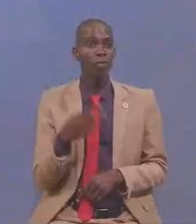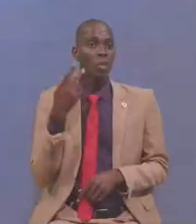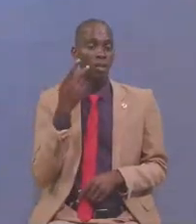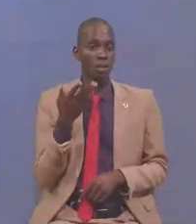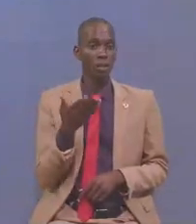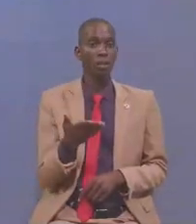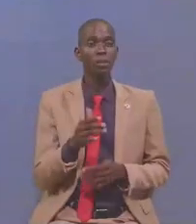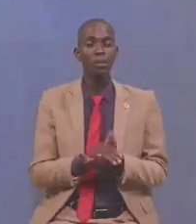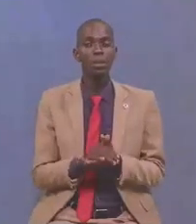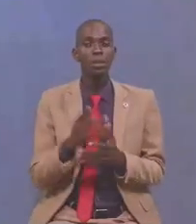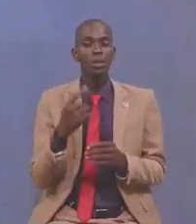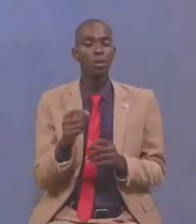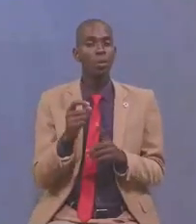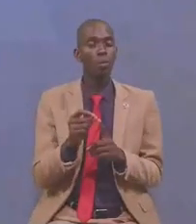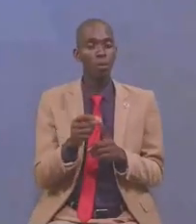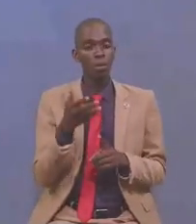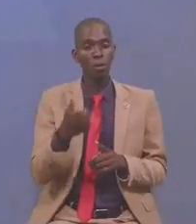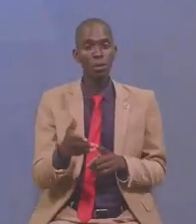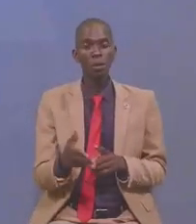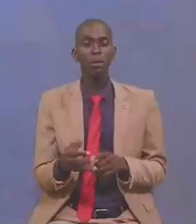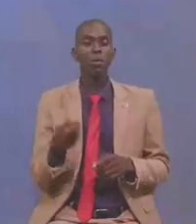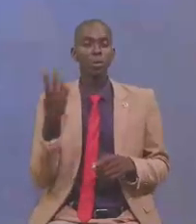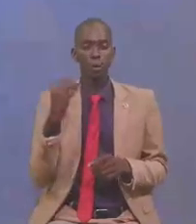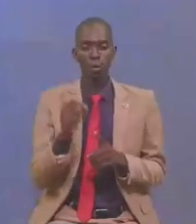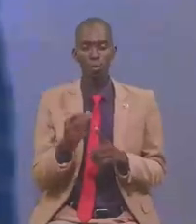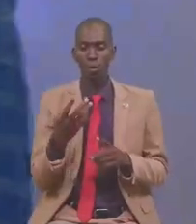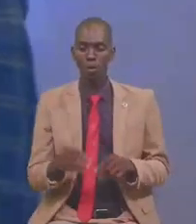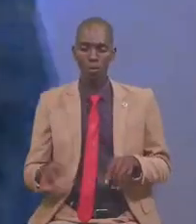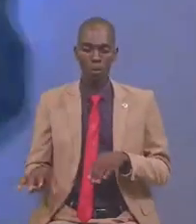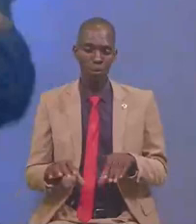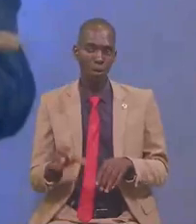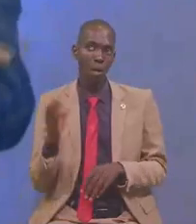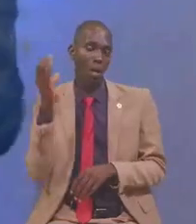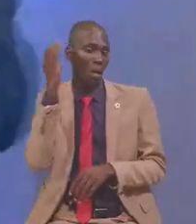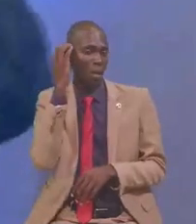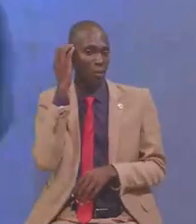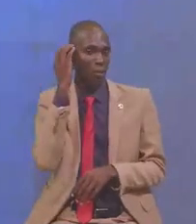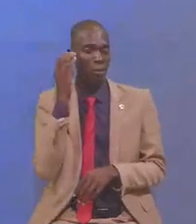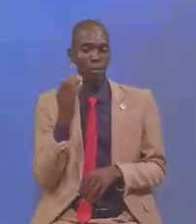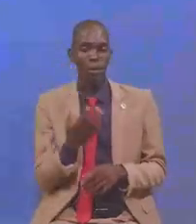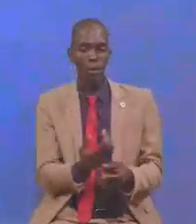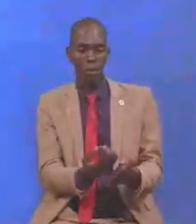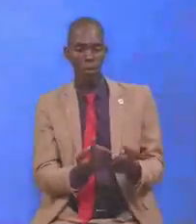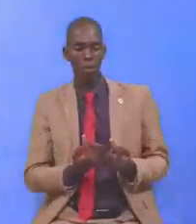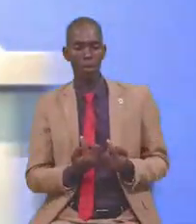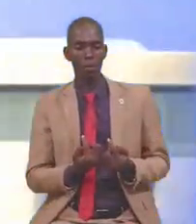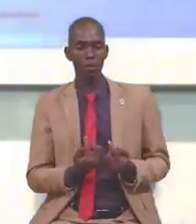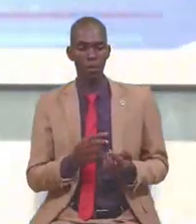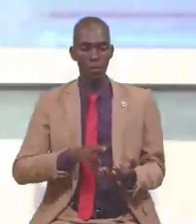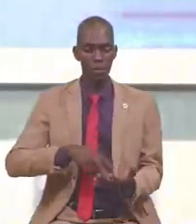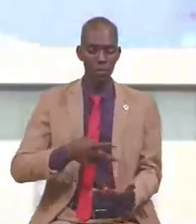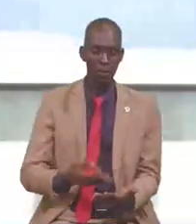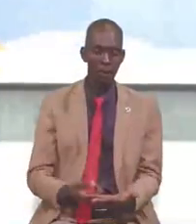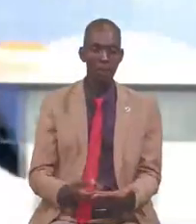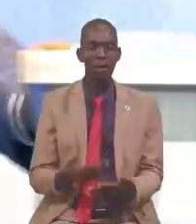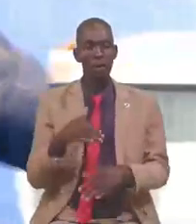Le verbe est un mot d'action. Elle a entendu, elle est venue